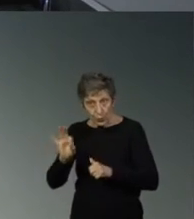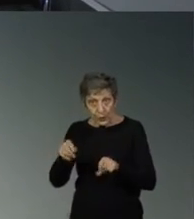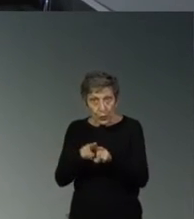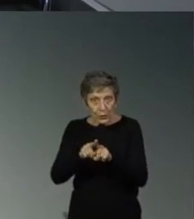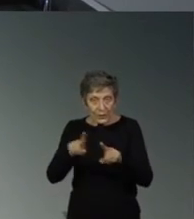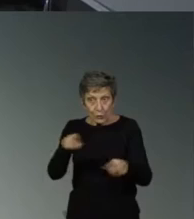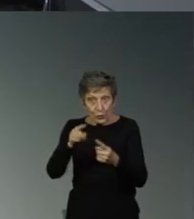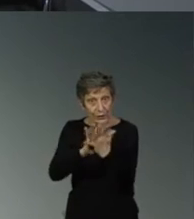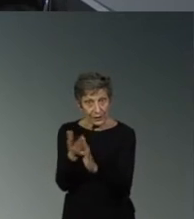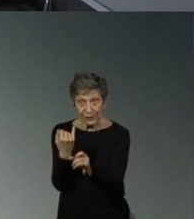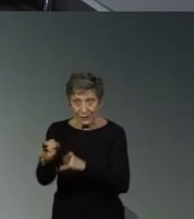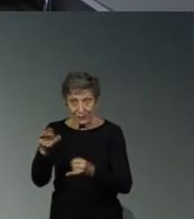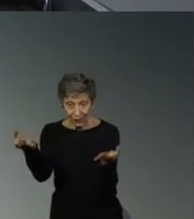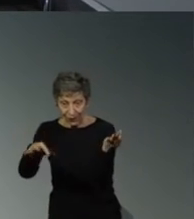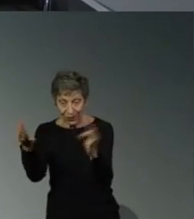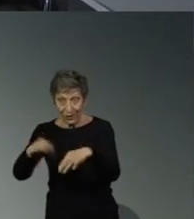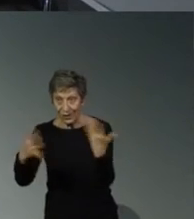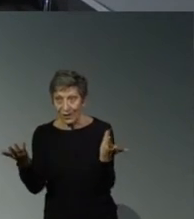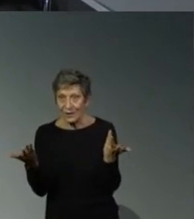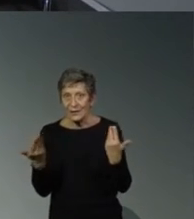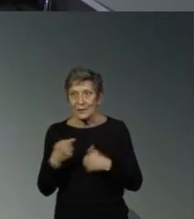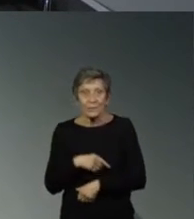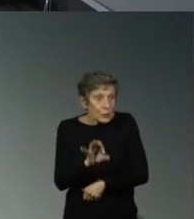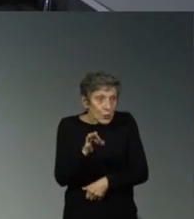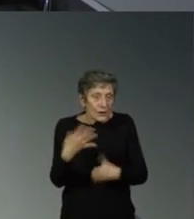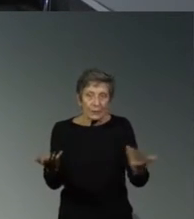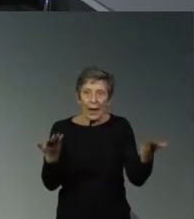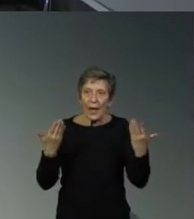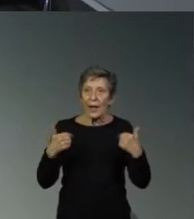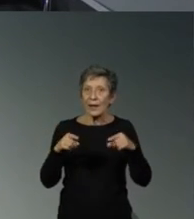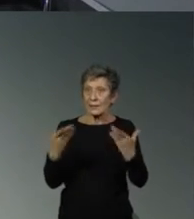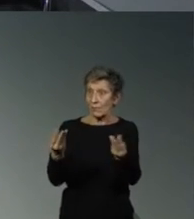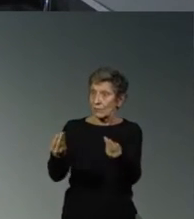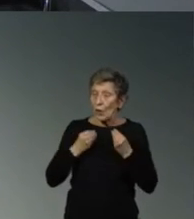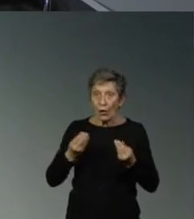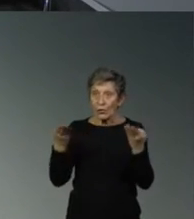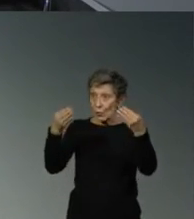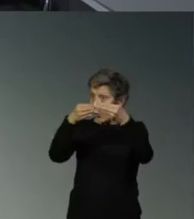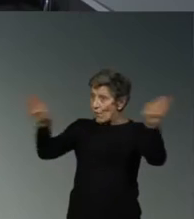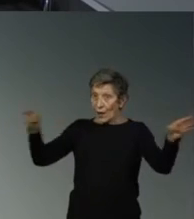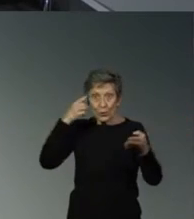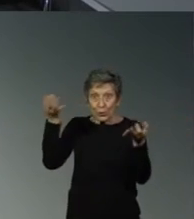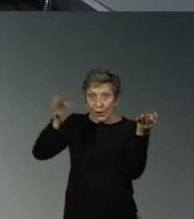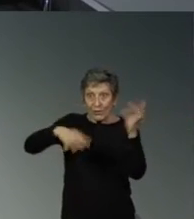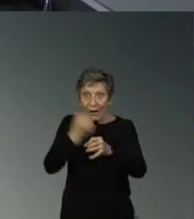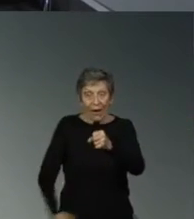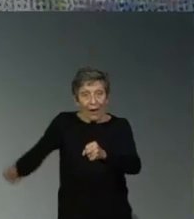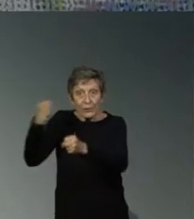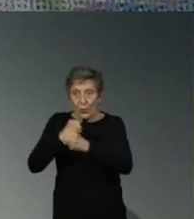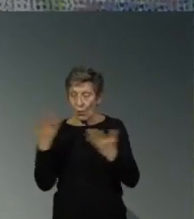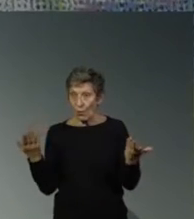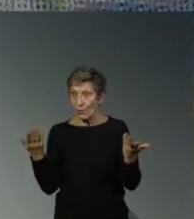C'est la différence entre... C'est toute la question des harmoniques. Hein. Ouais. Et en même temps, ça ouvre à de nouveaux espaces créatifs, à des possibilités qui sont absolument